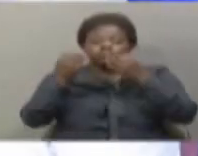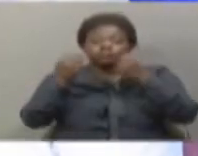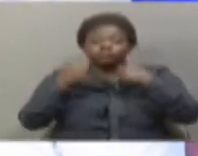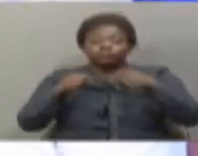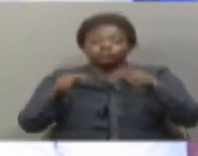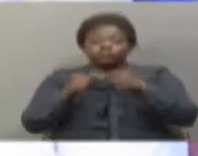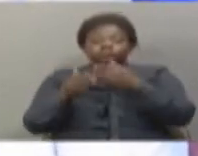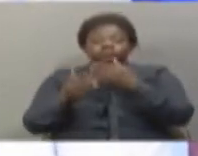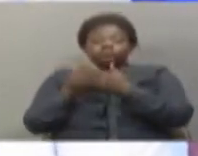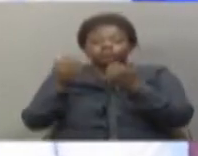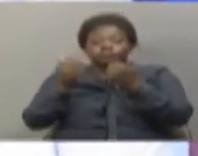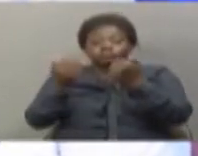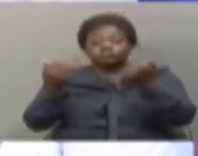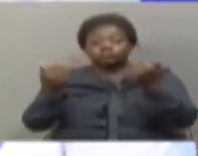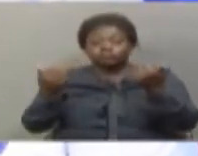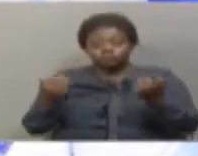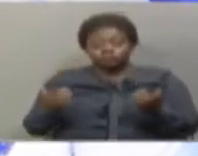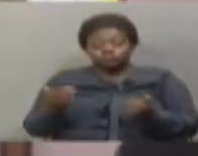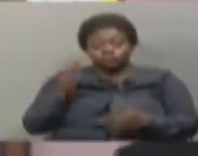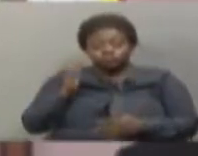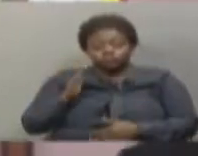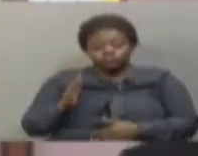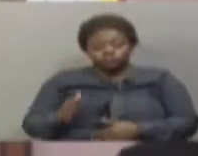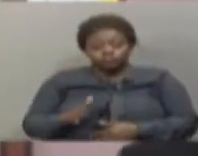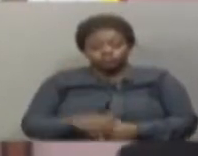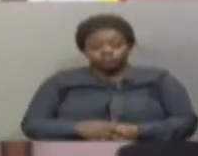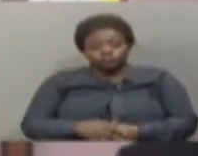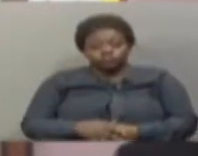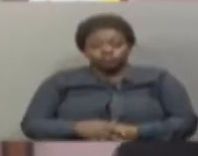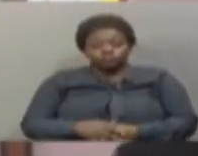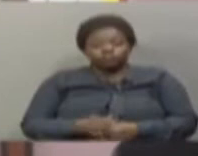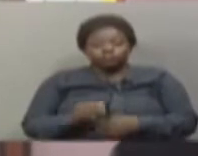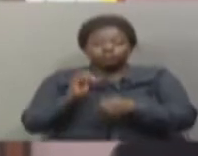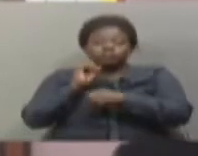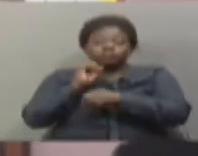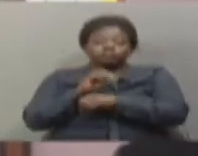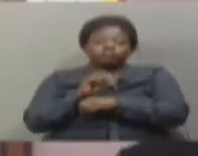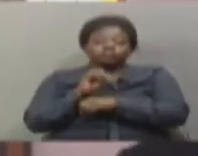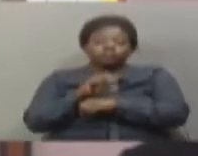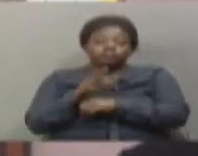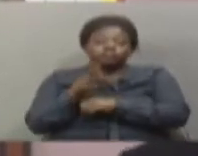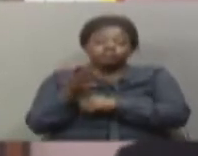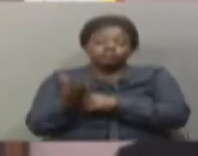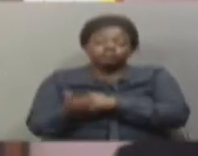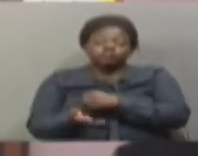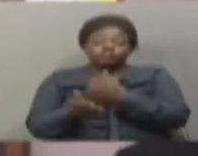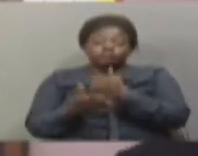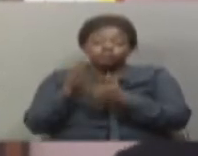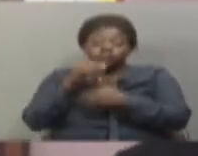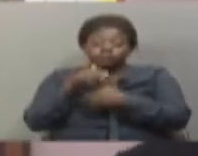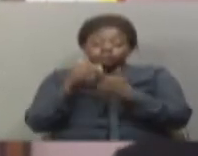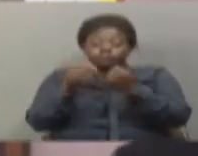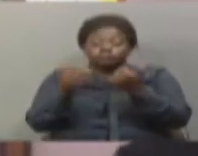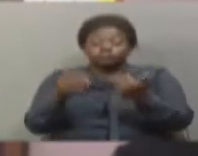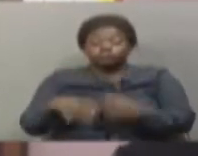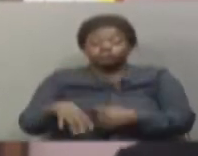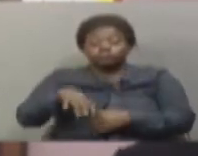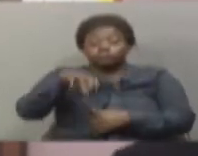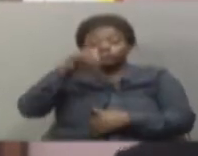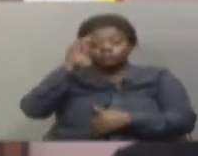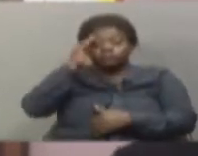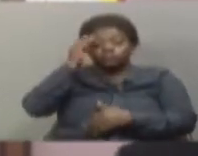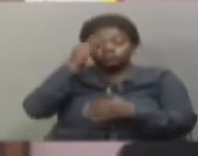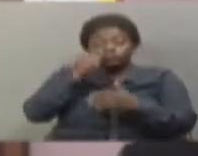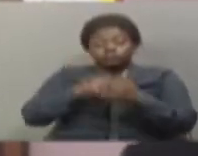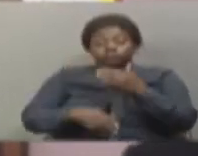bakuza abaana nga balina empisa. Mbakubiriza okufaayo eri abaana bakuza nga bamanyi nti